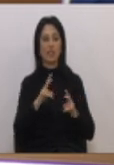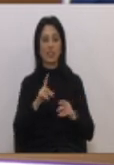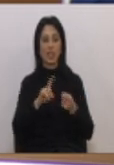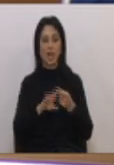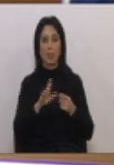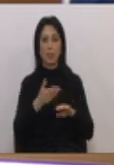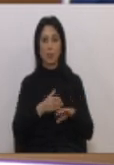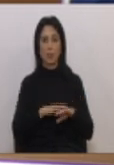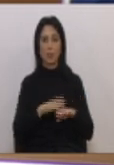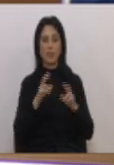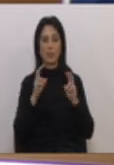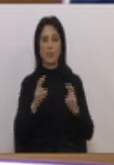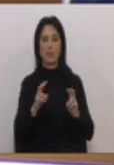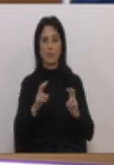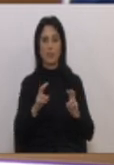ეხება ეს უმძიმესი